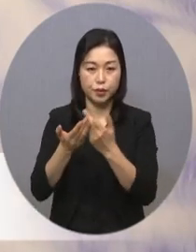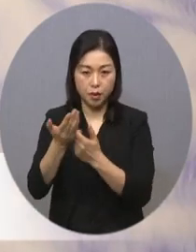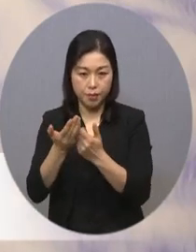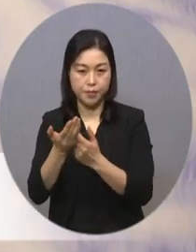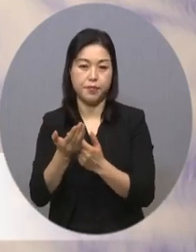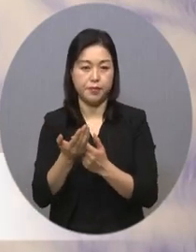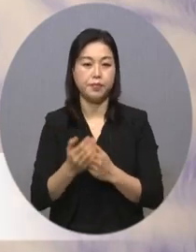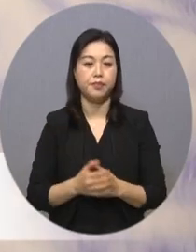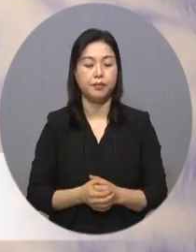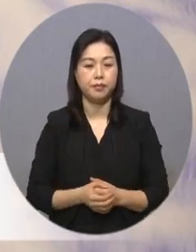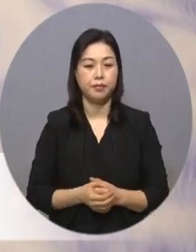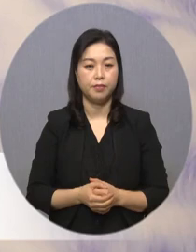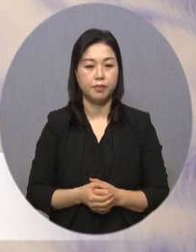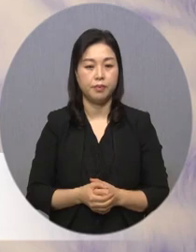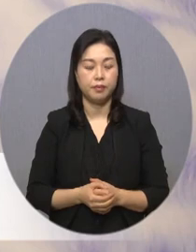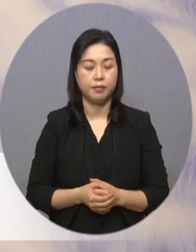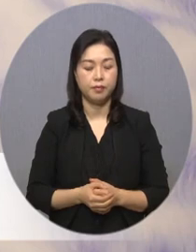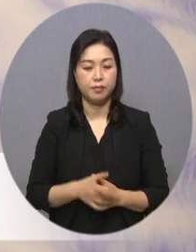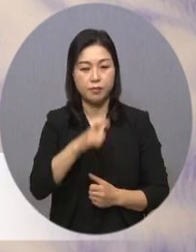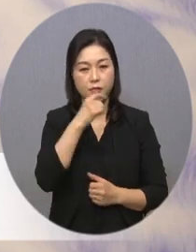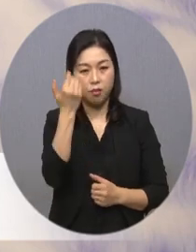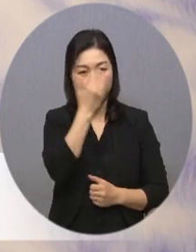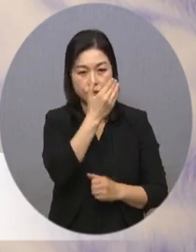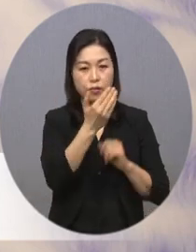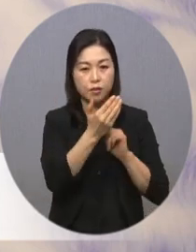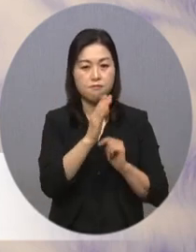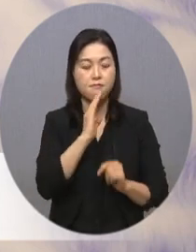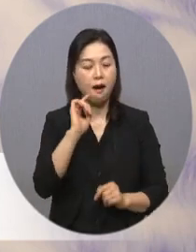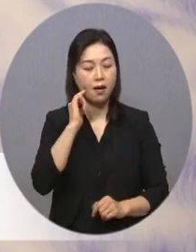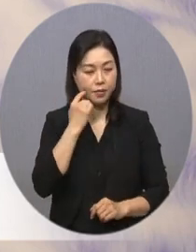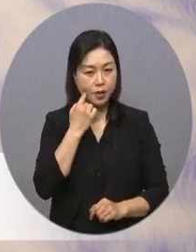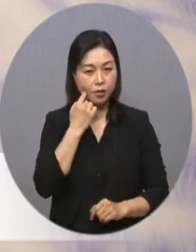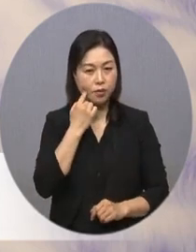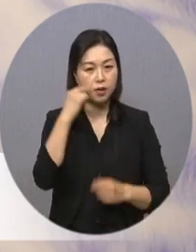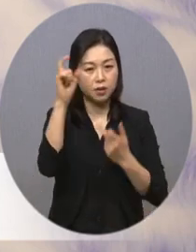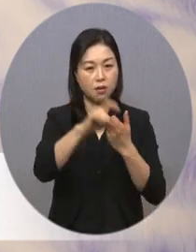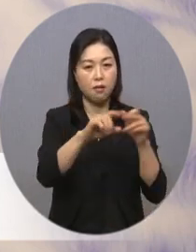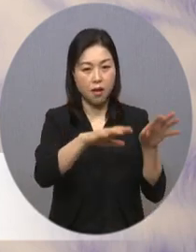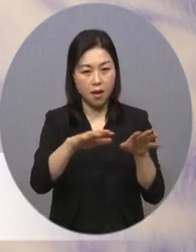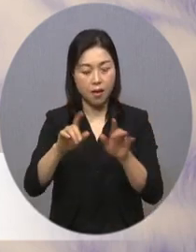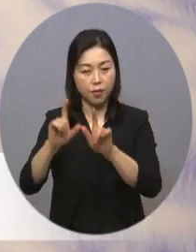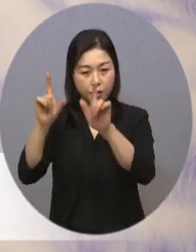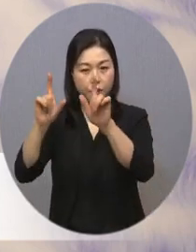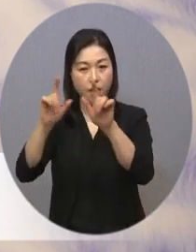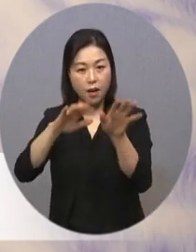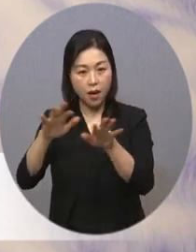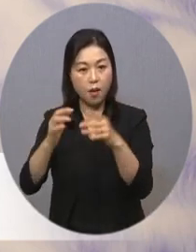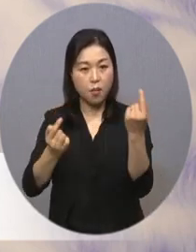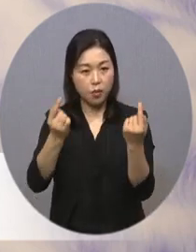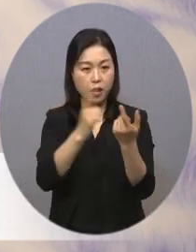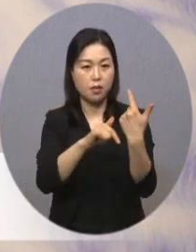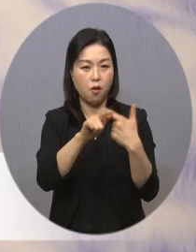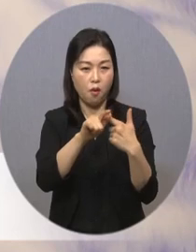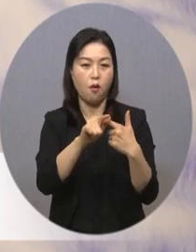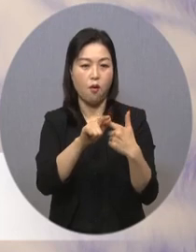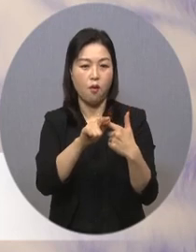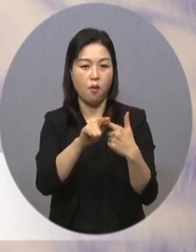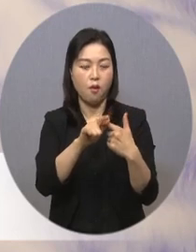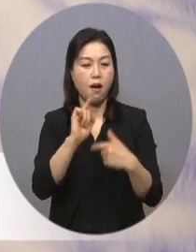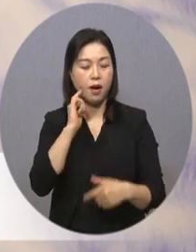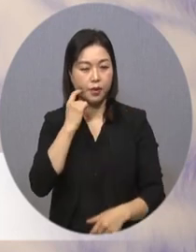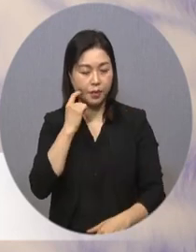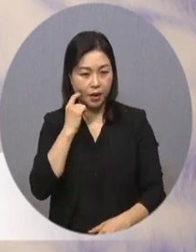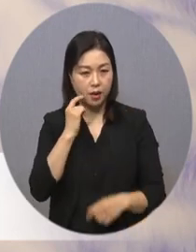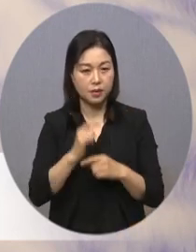수 있습니다. 무엇보다도 여수라는 굉장히 아름다운 것도 서해와 동해보다도 굉장히 그